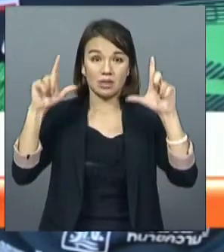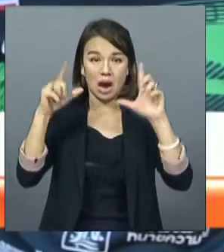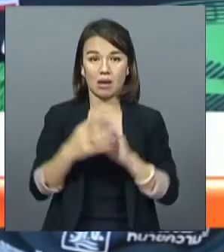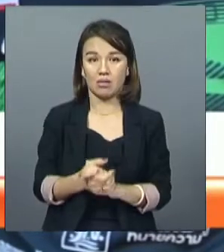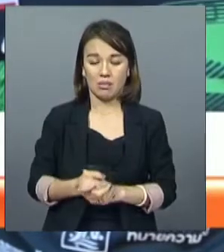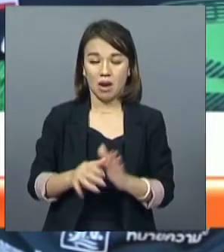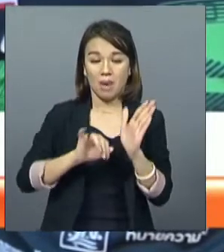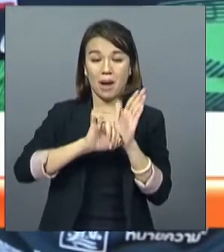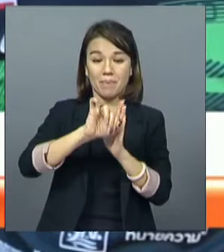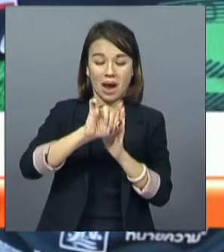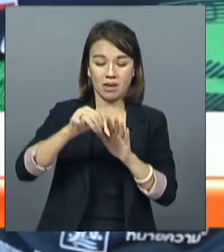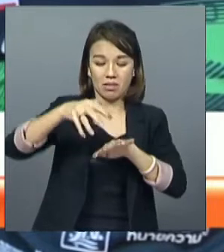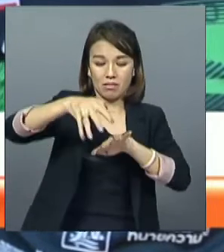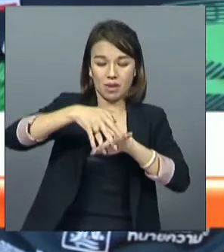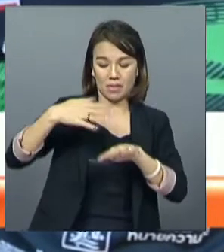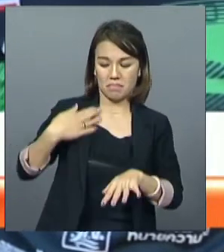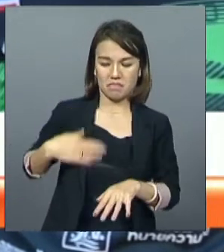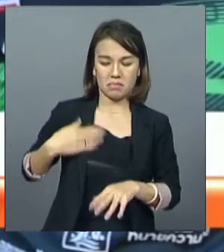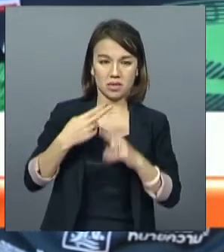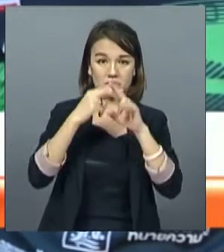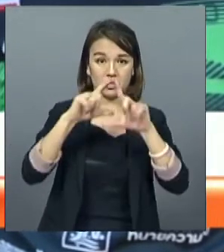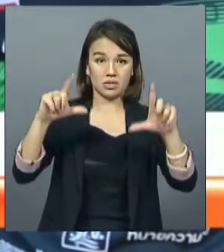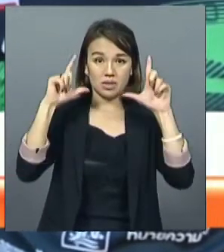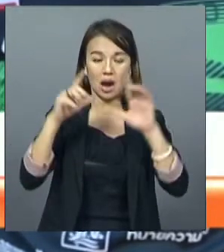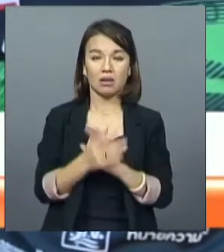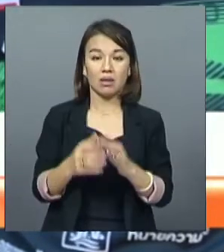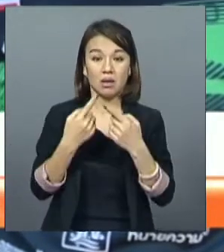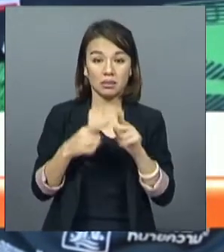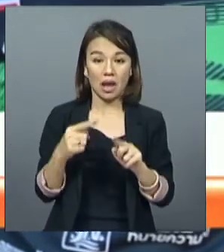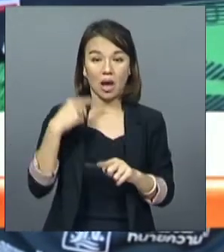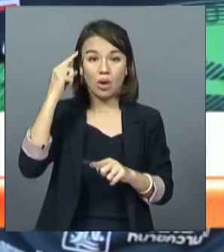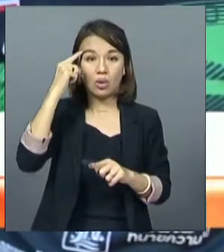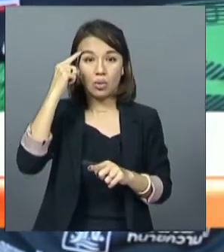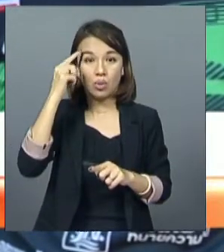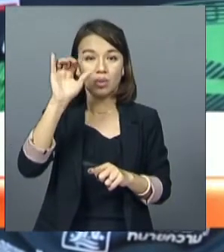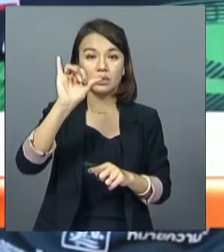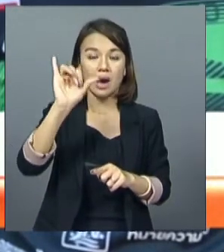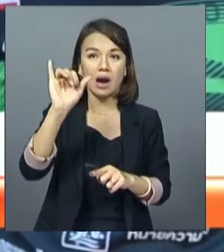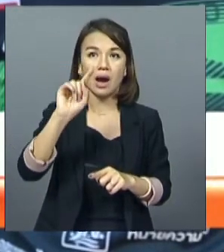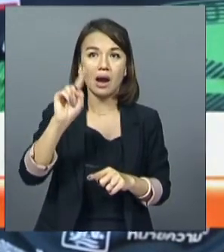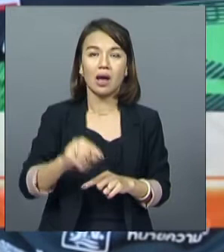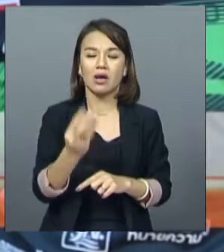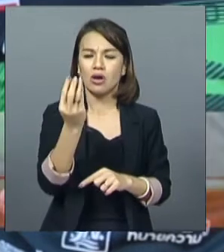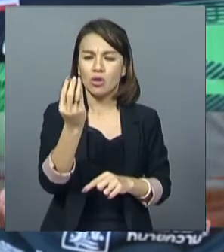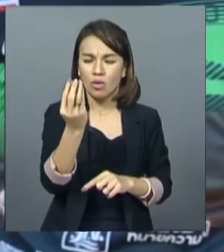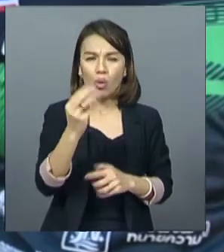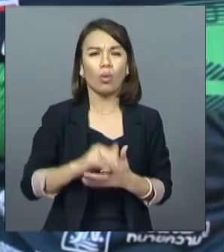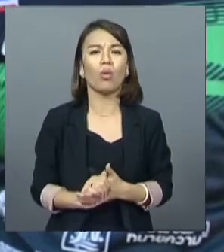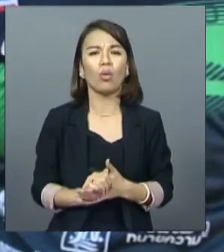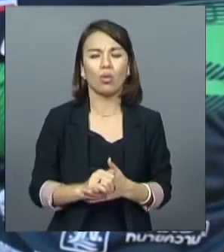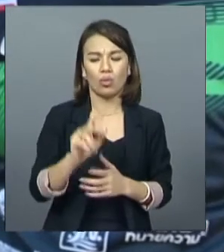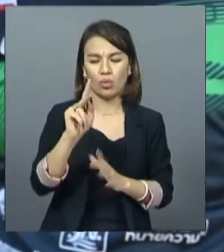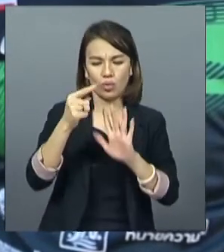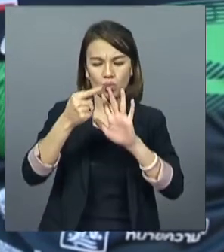ครับแต่สิ่งที่ยังไม่รู้อีกส่วนหนึ่งก็คือมีพุทราที่อร่อยมากที่สุดแห่งหนึ่งในประเทศไ